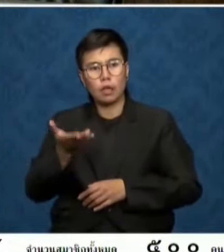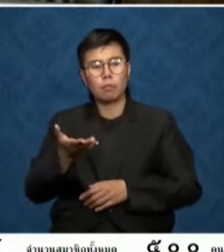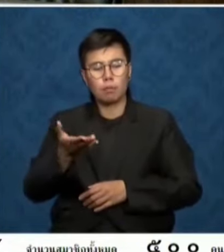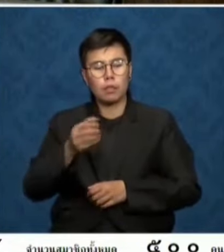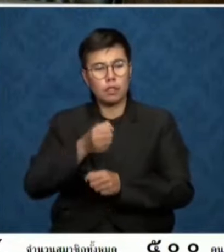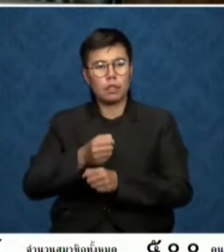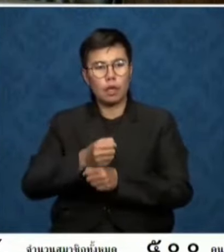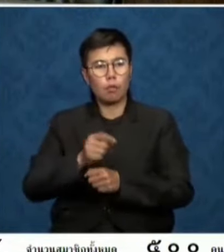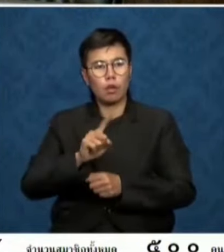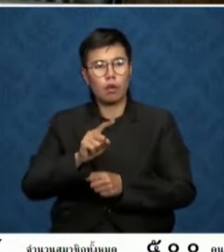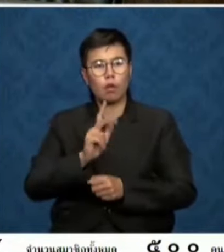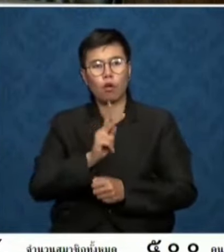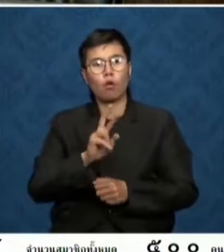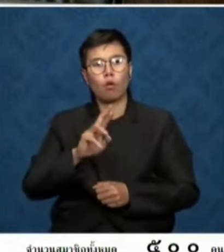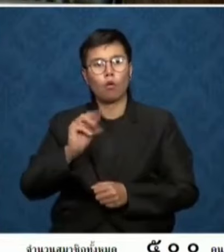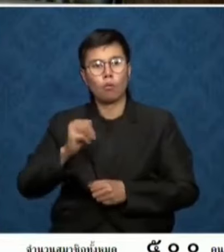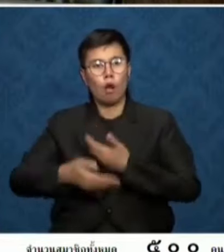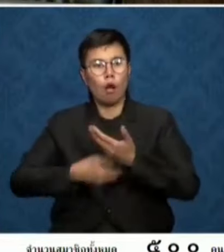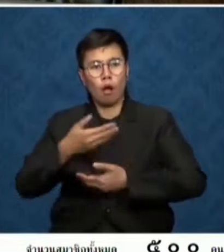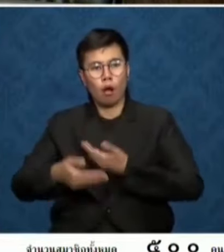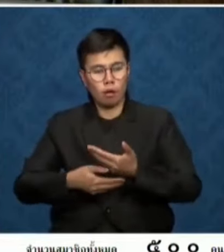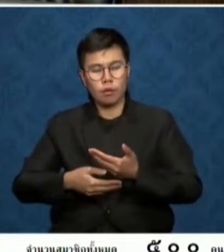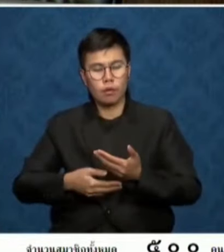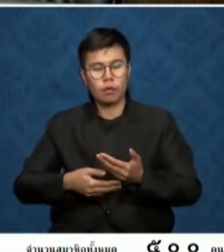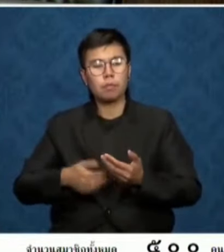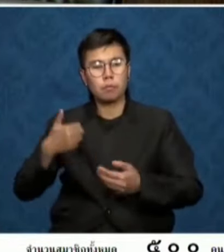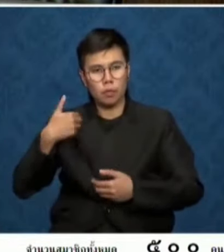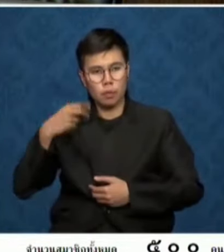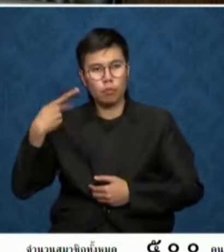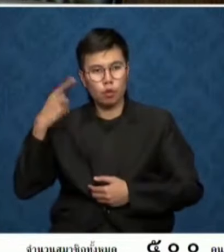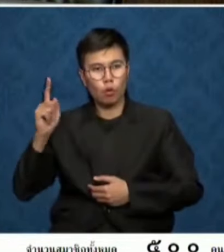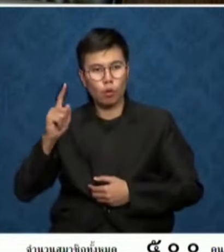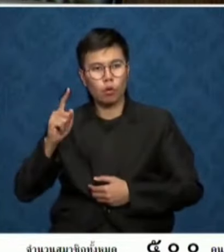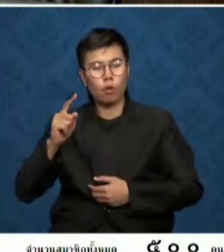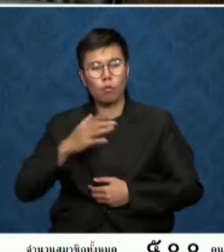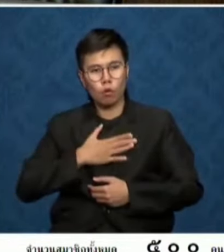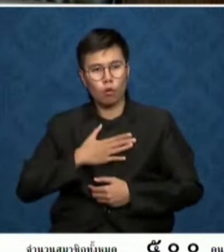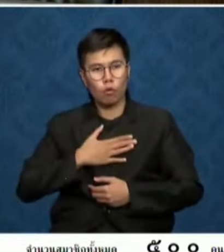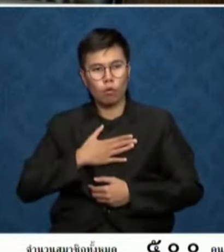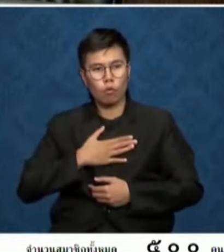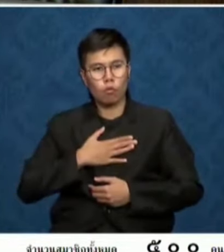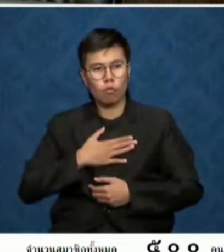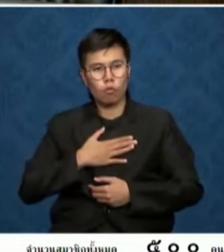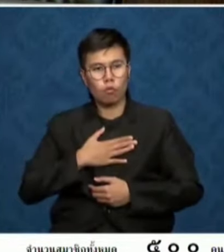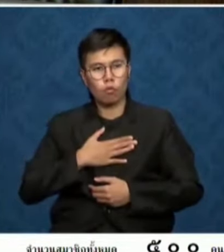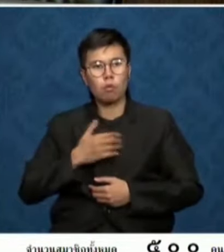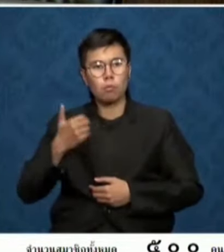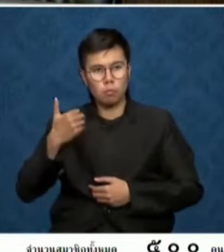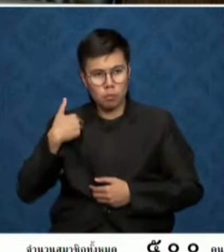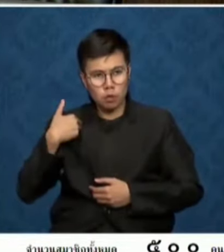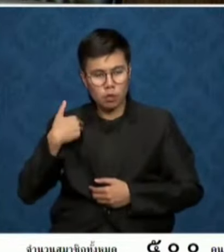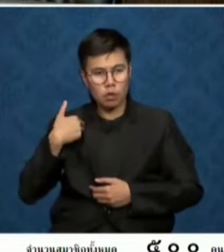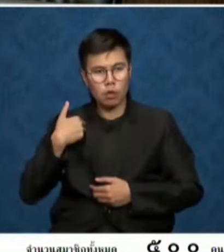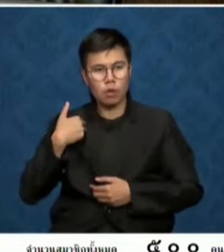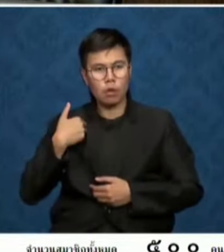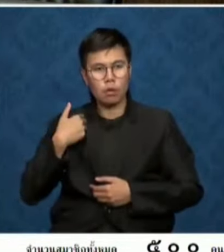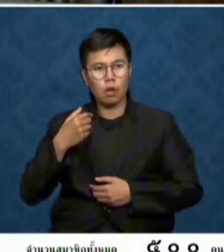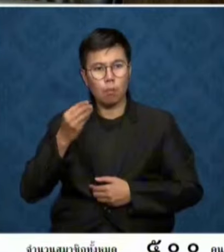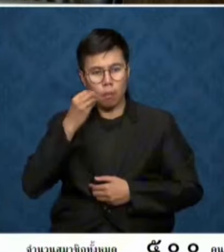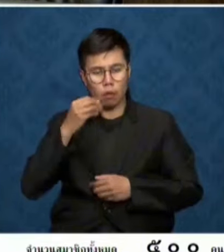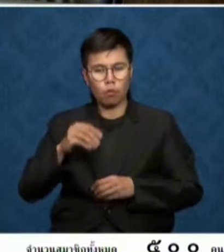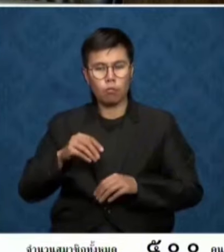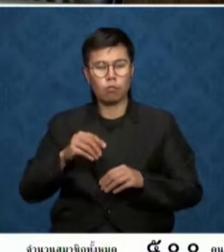ที่กรมการค้าภายในนั้นจะเกิดประโยชน์มหาศาลในฐานะผมคนหนึ่งที่เป็นมีพื้นที่เกี่ยวกับผลไม้มากทั้